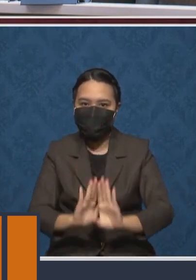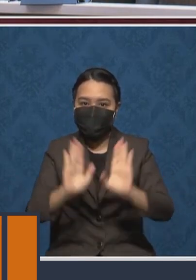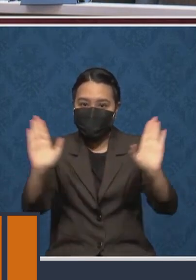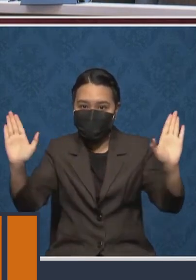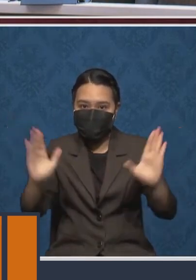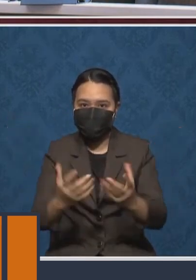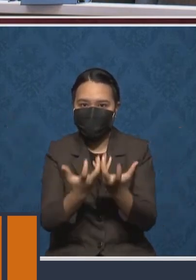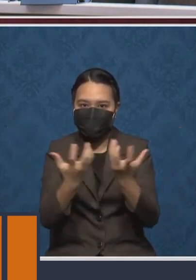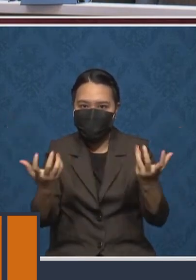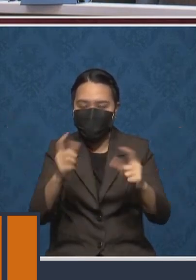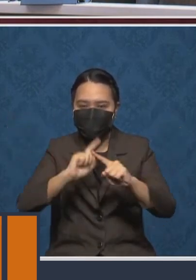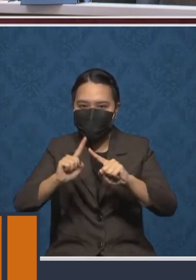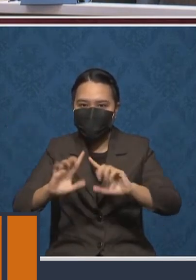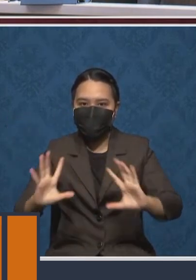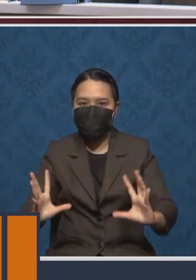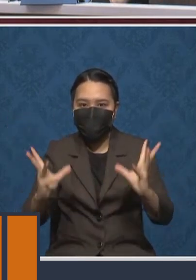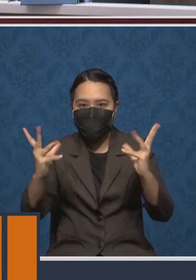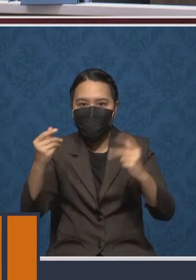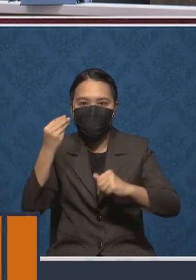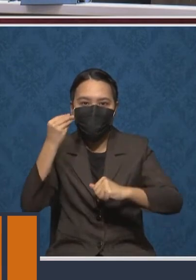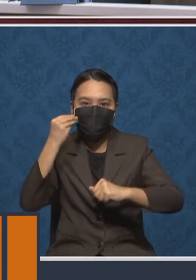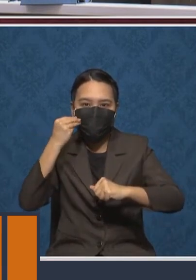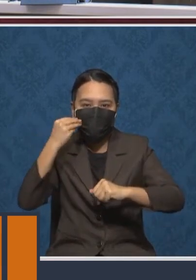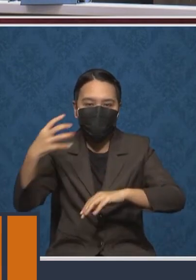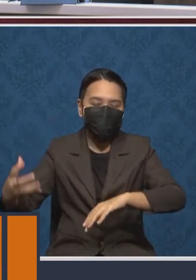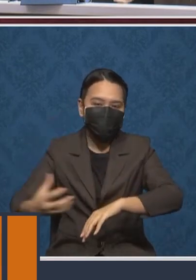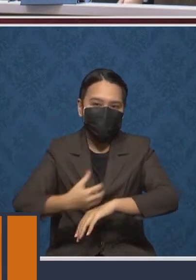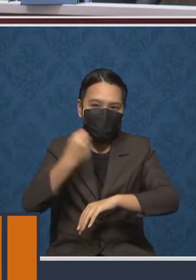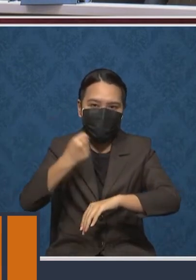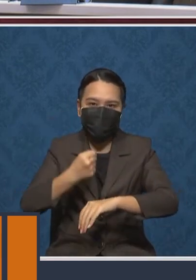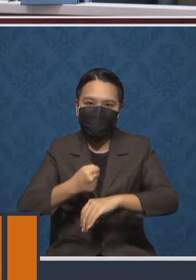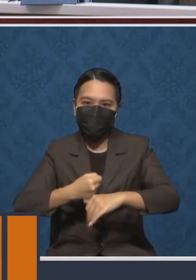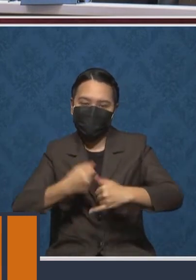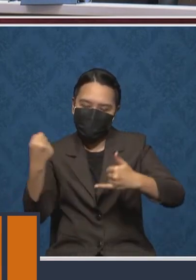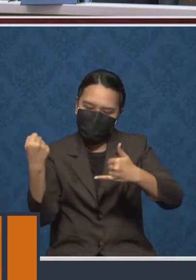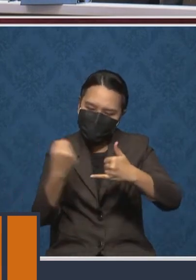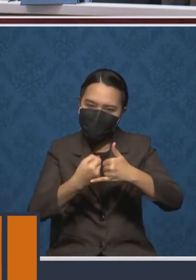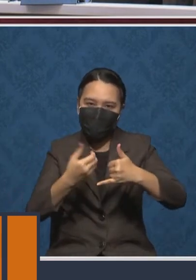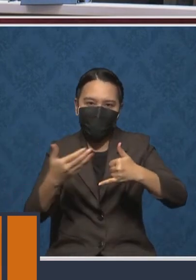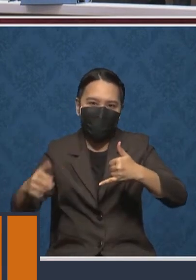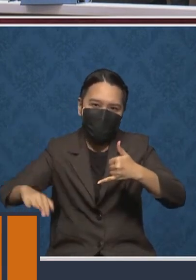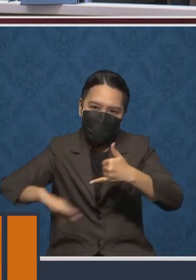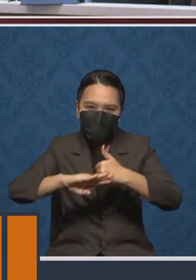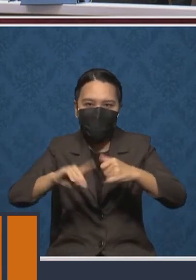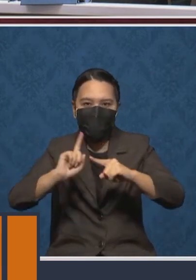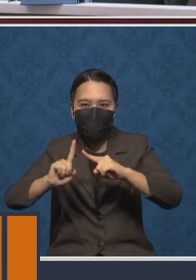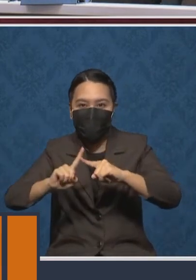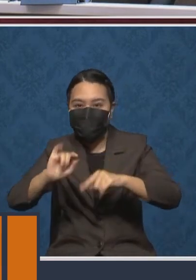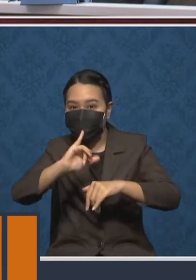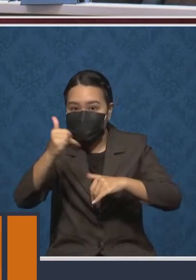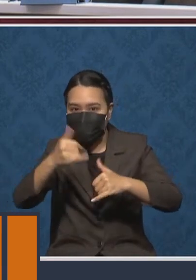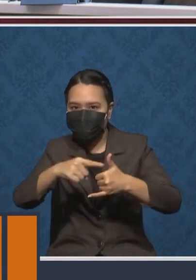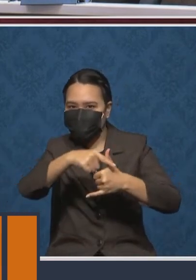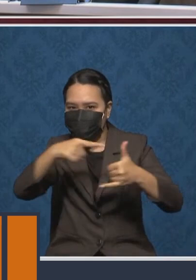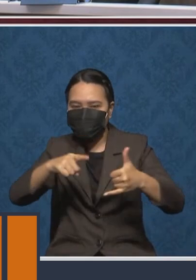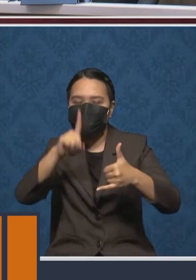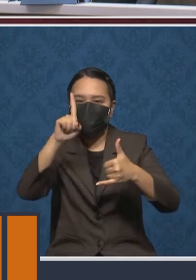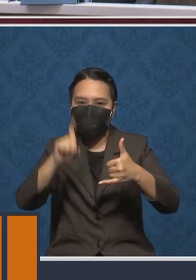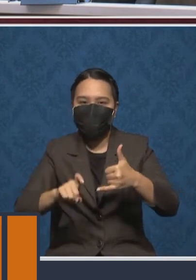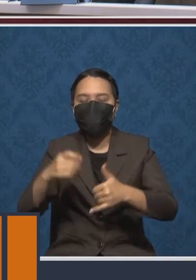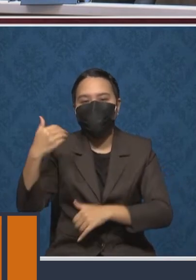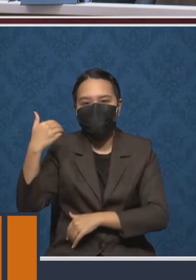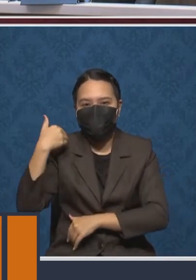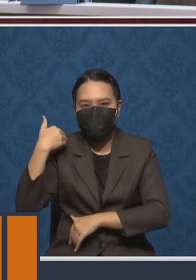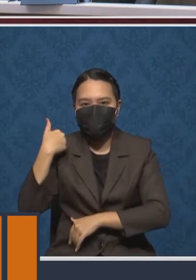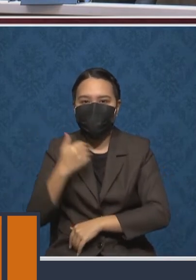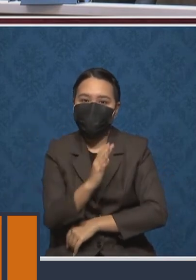เสียที่อยู่สูญเสียรายได้ถูกลอบทำร้ายถูกทำร้ายถึงขั้นเสียชีวิตท่านประธานครับถ้าขบวนการ